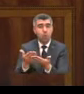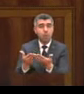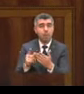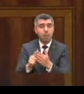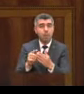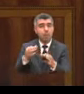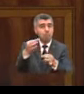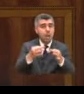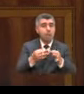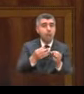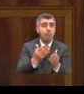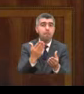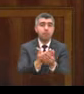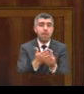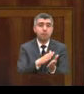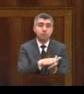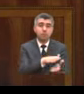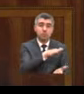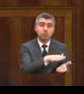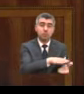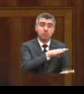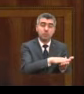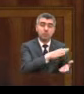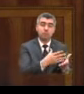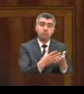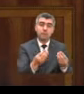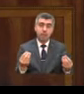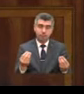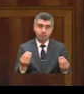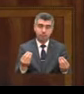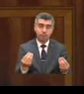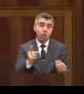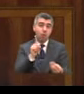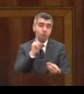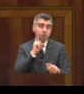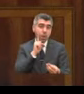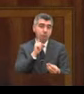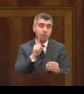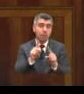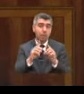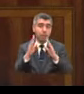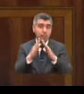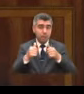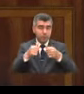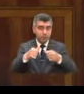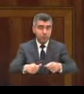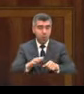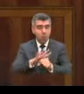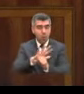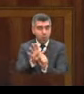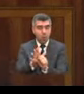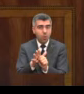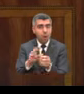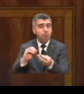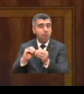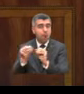والشكايات الموكولة لها. ومما زاد الورد تأزما هي أن هاد النساء كانوا كيتعرضون لواحد يعني مشاكل